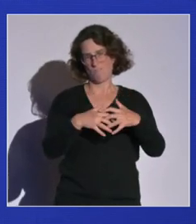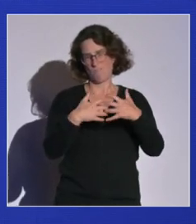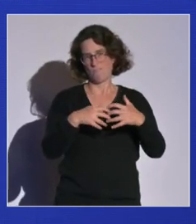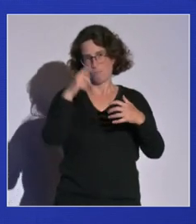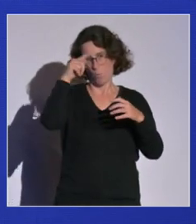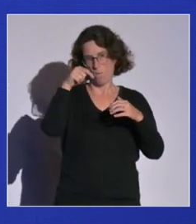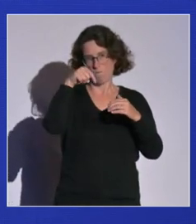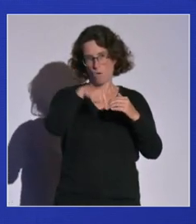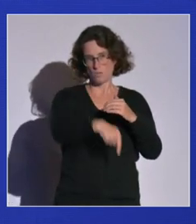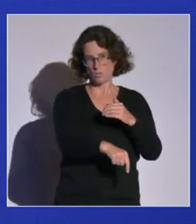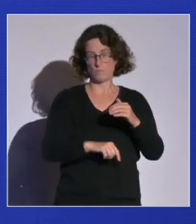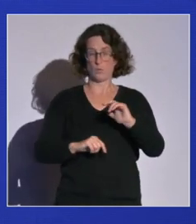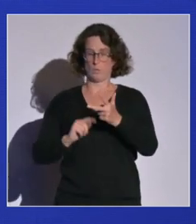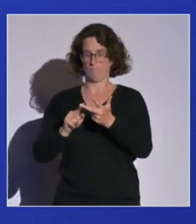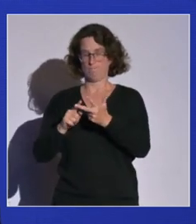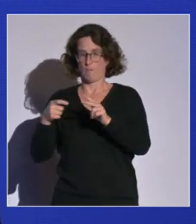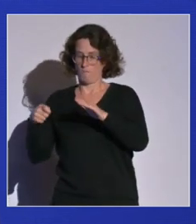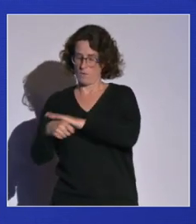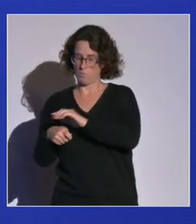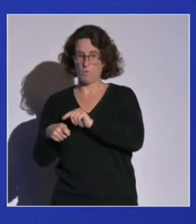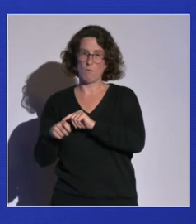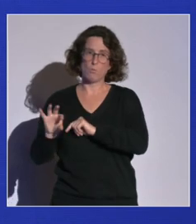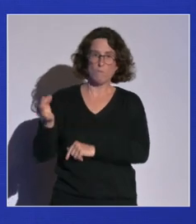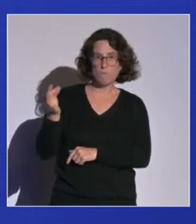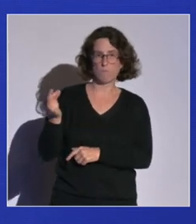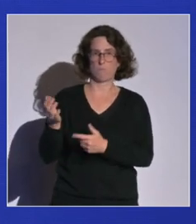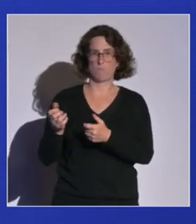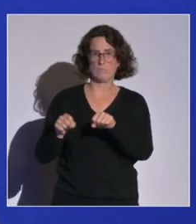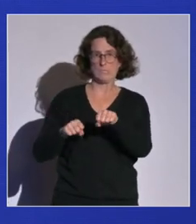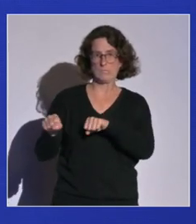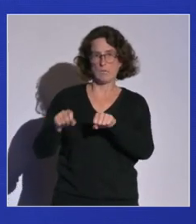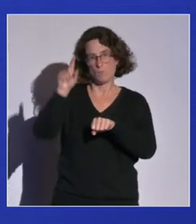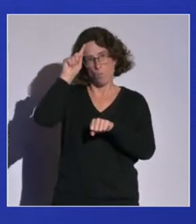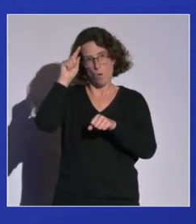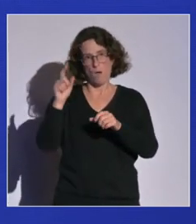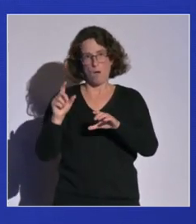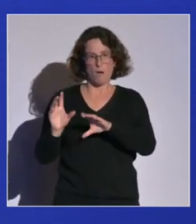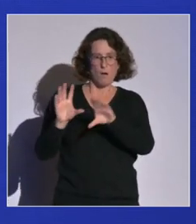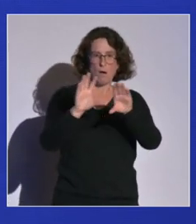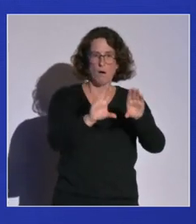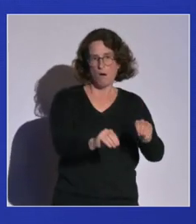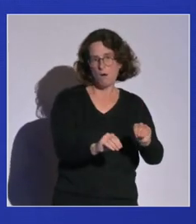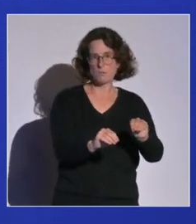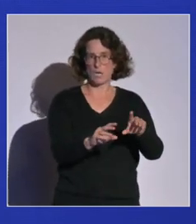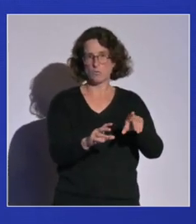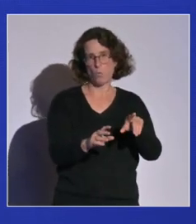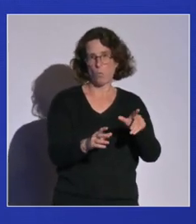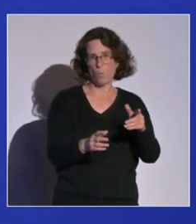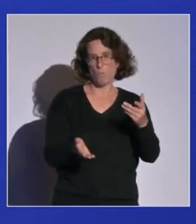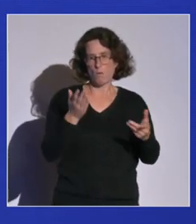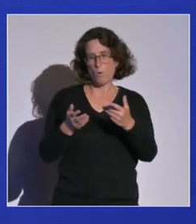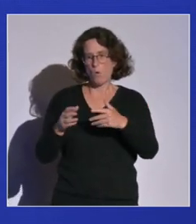la différence entre cette installation et une chaudière au fioul ou à gaz est de quelque chose